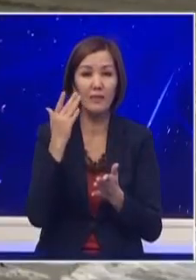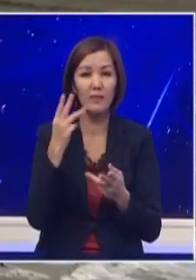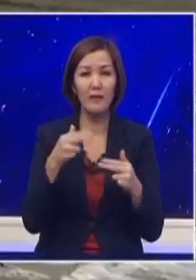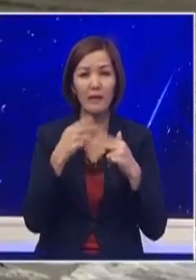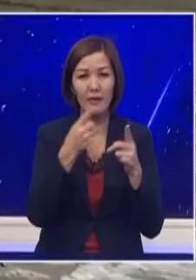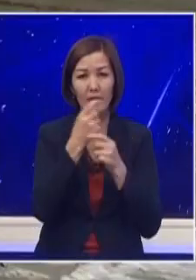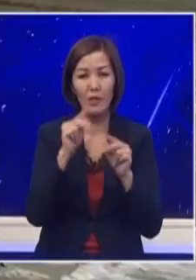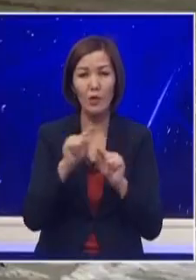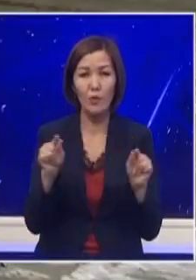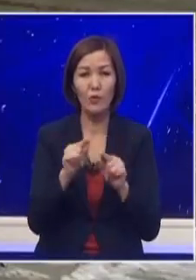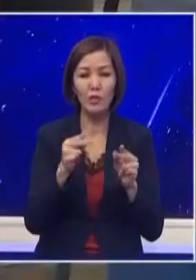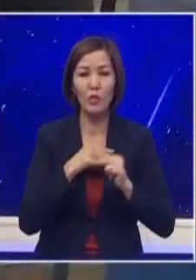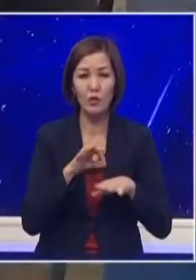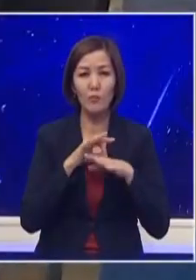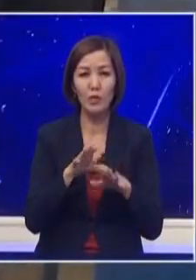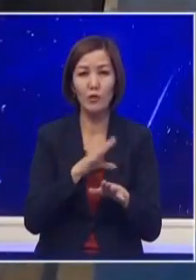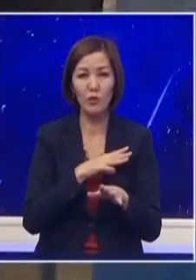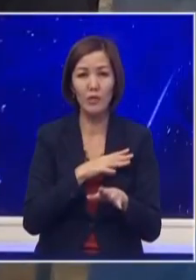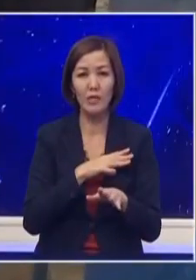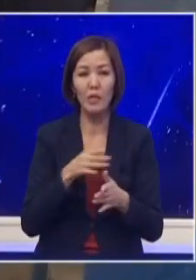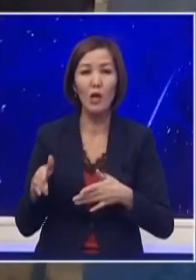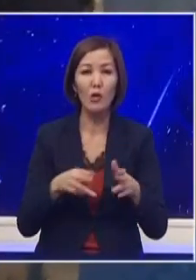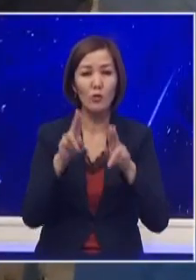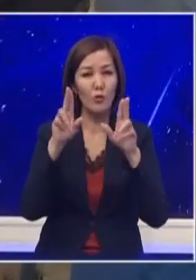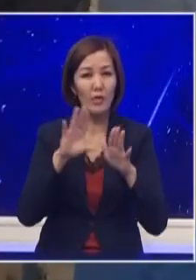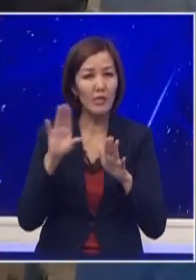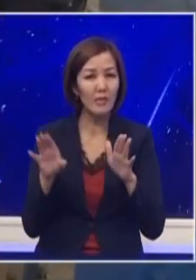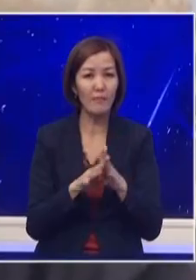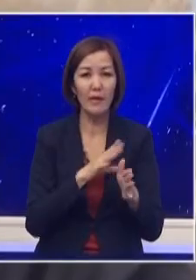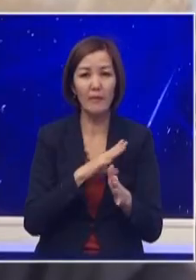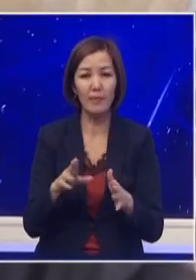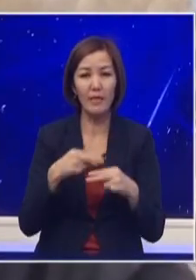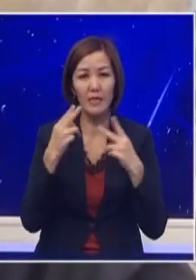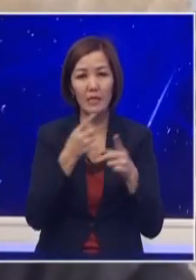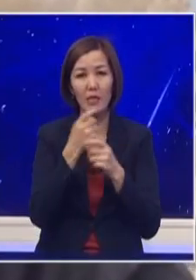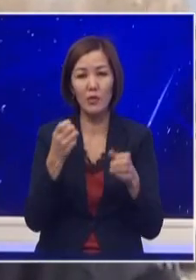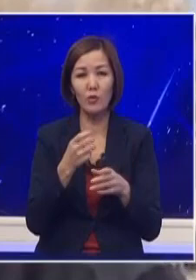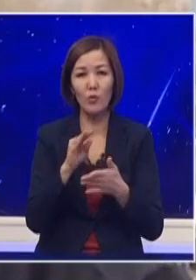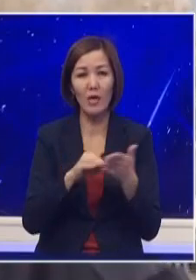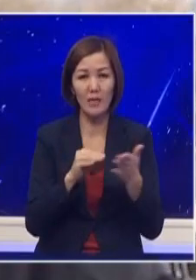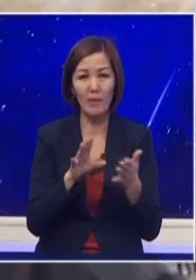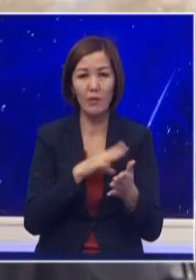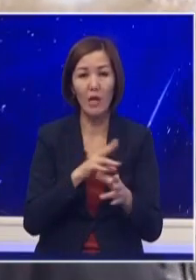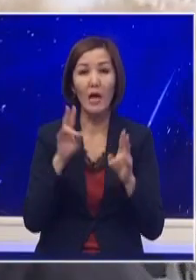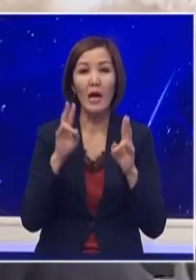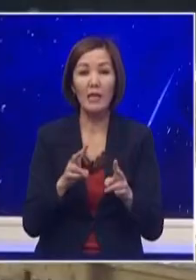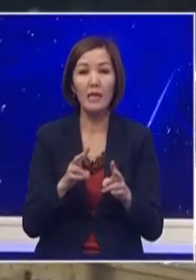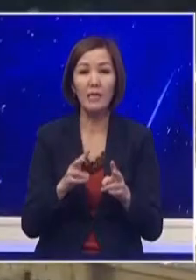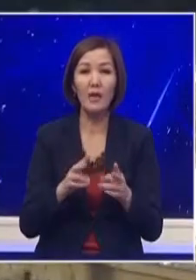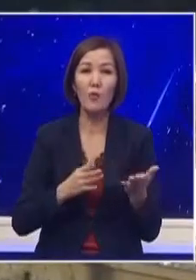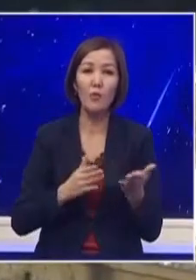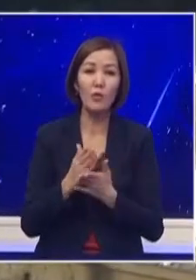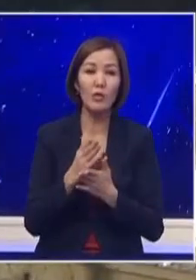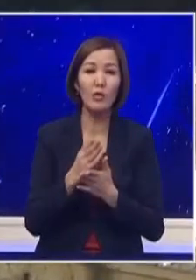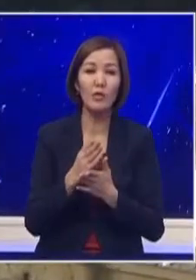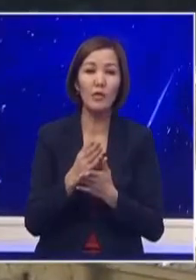үнемі үгіт-насихат жұмыстары жасалады. Жол ережесін сақтамағандарға ескерту тіпті хаттамада толтырылған. Алайда